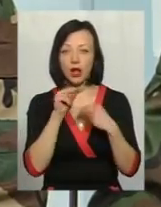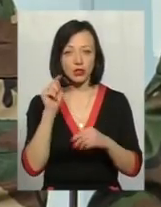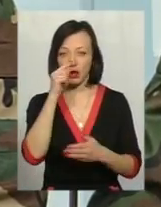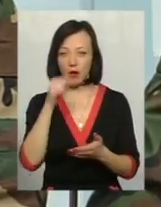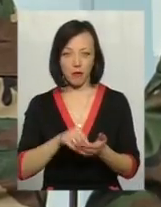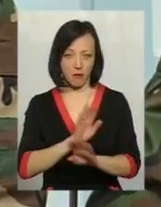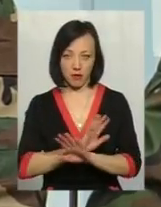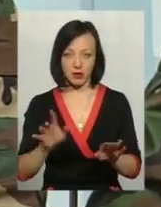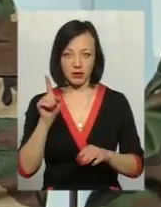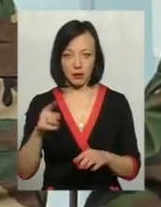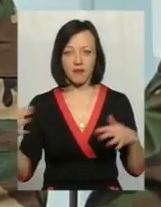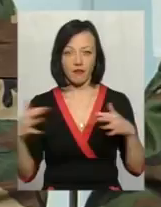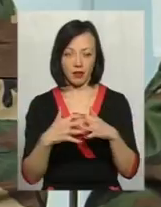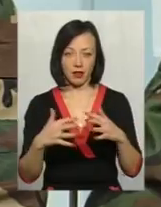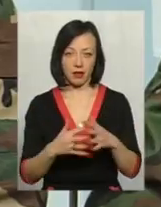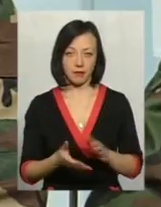попадати, бо там війна.